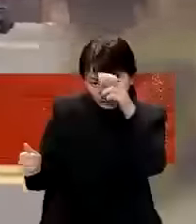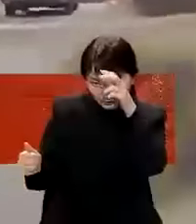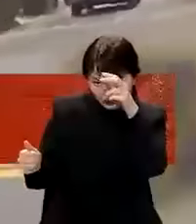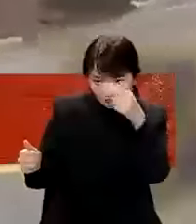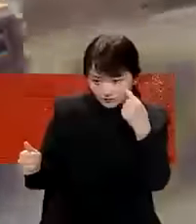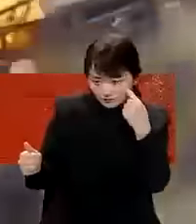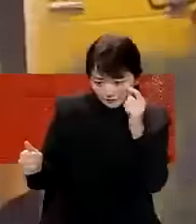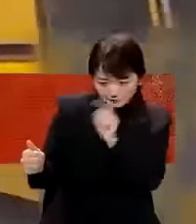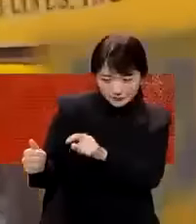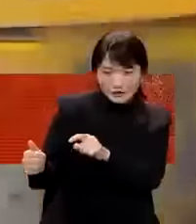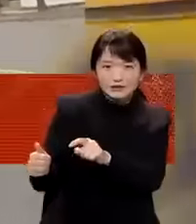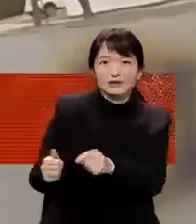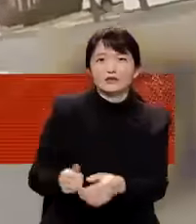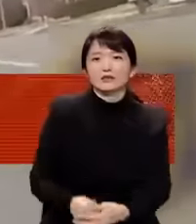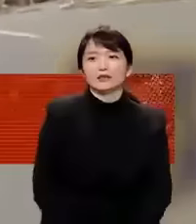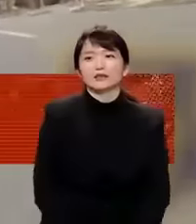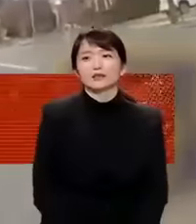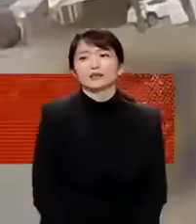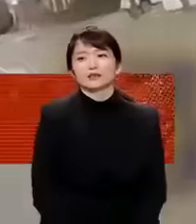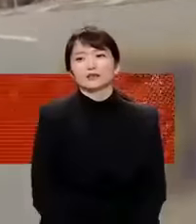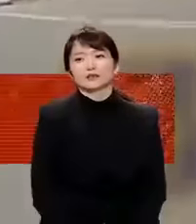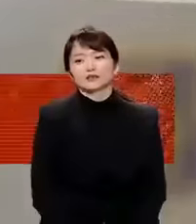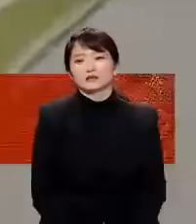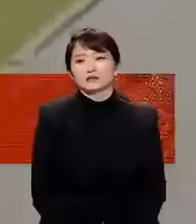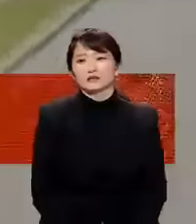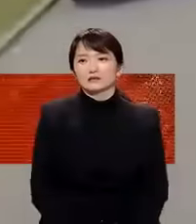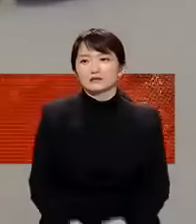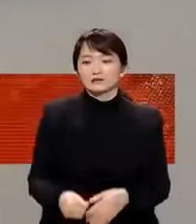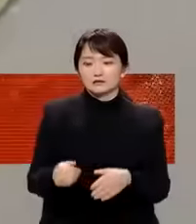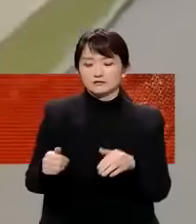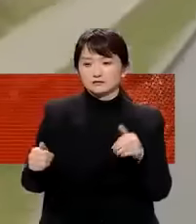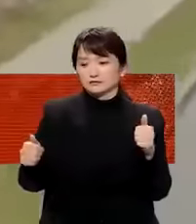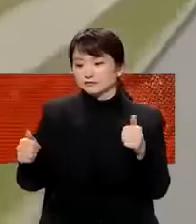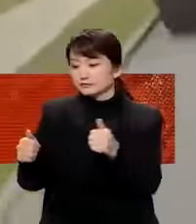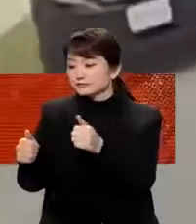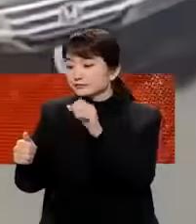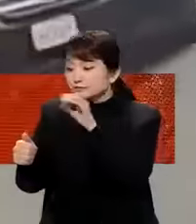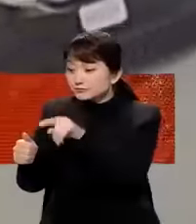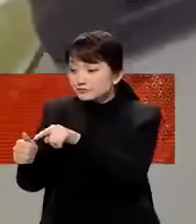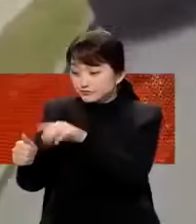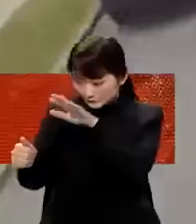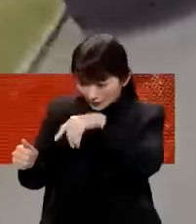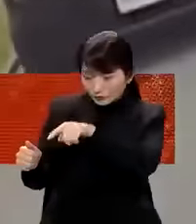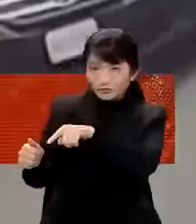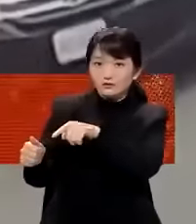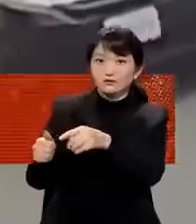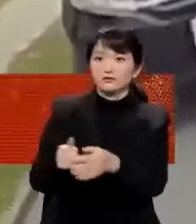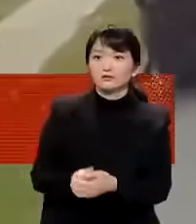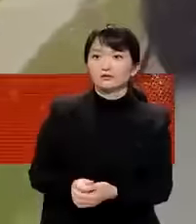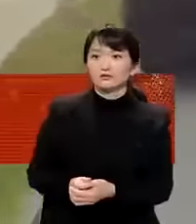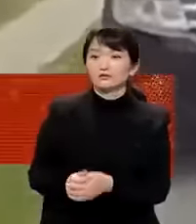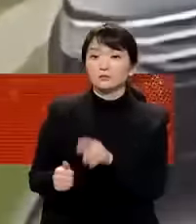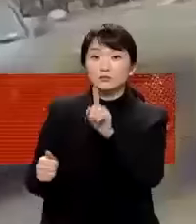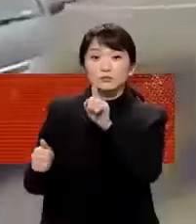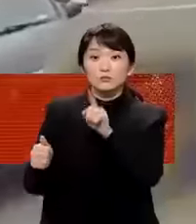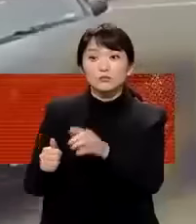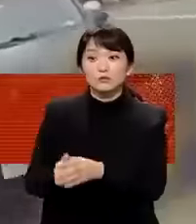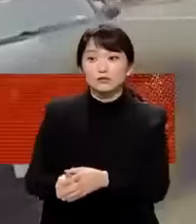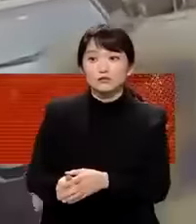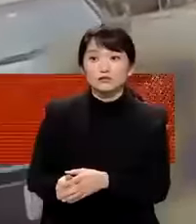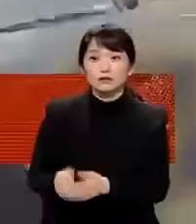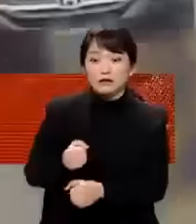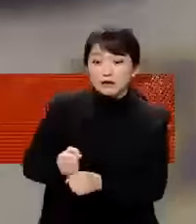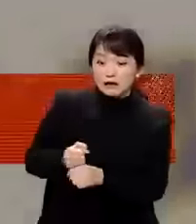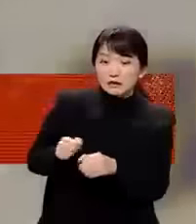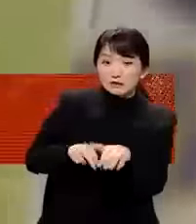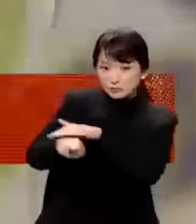레이다망에 딱 포착됐던 겁니다 경찰은 자분이 남성에게 접근해서 말을 걸었는데 성 남성이 할 수 있는게 뭐가 있어요 뛰는 거 밖에 없었던